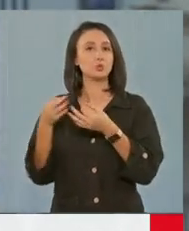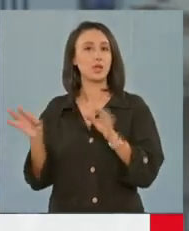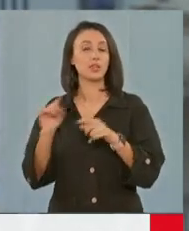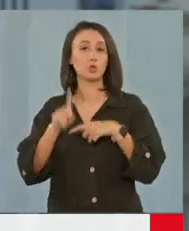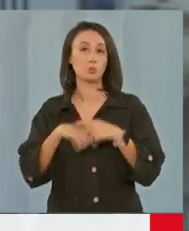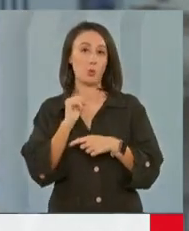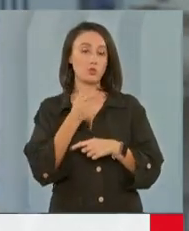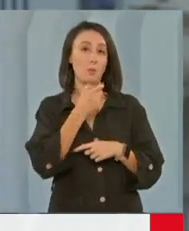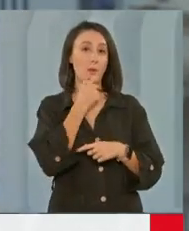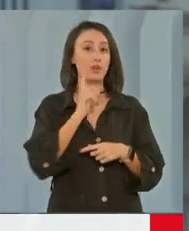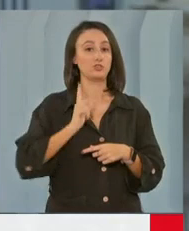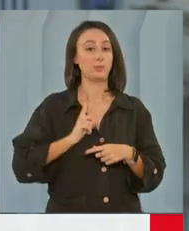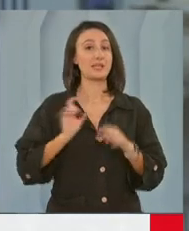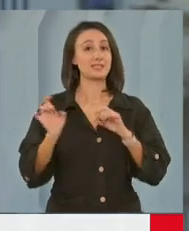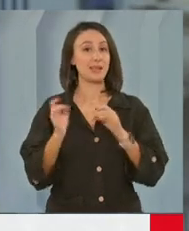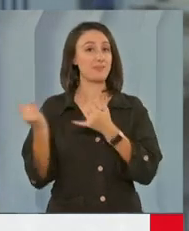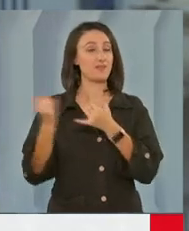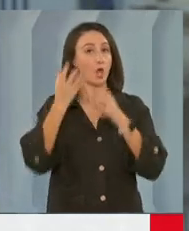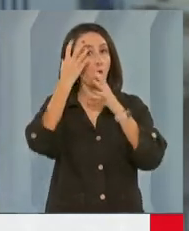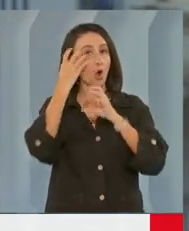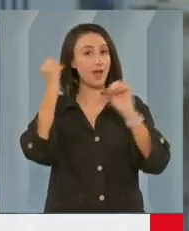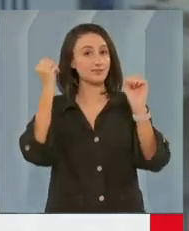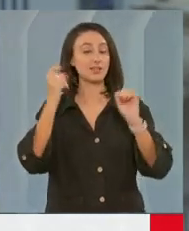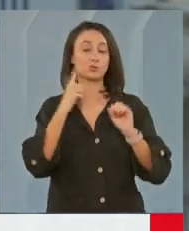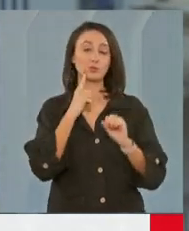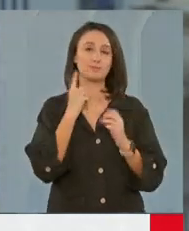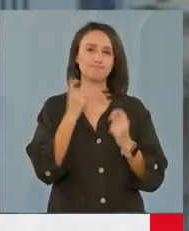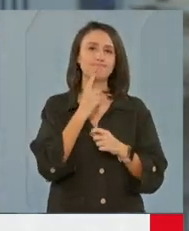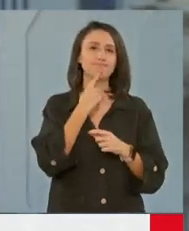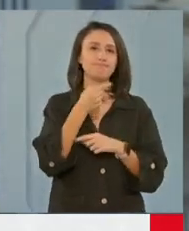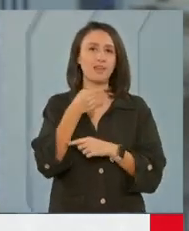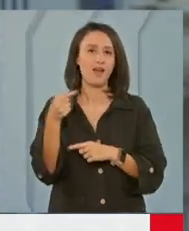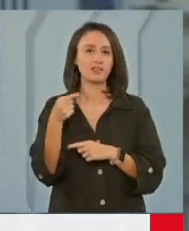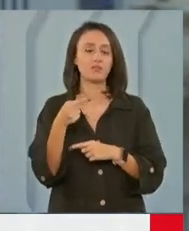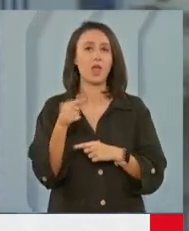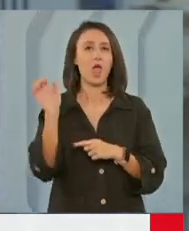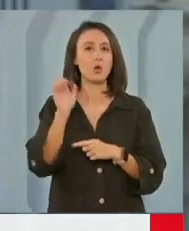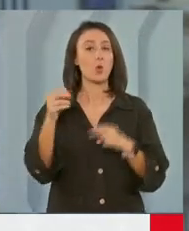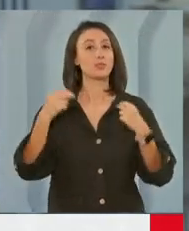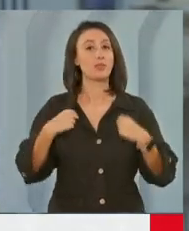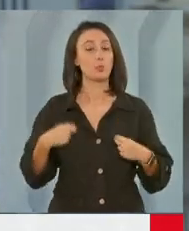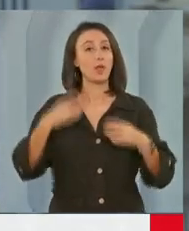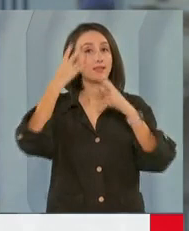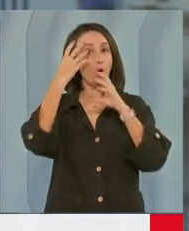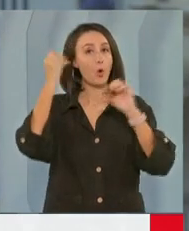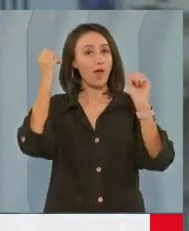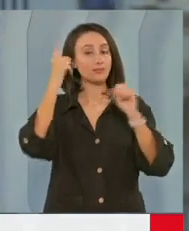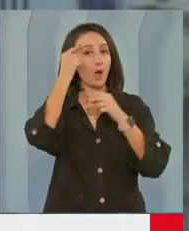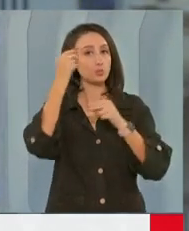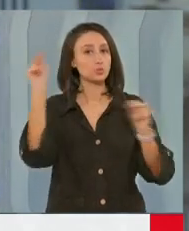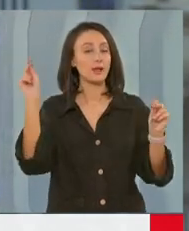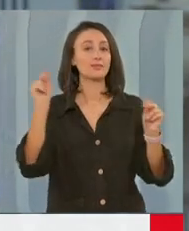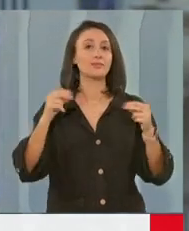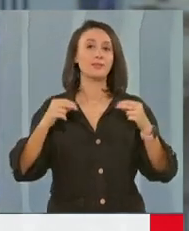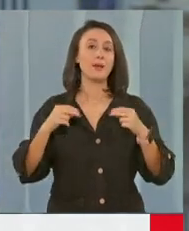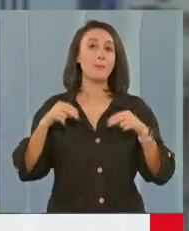11 ani de așteptare, semnele care vin din Olanda sunt printre cele mai pesimiste. O eurodeputată olandeză a anunțat că Parlamentul Țărilor de